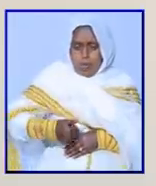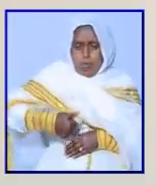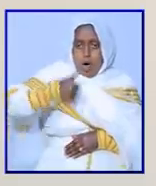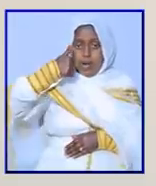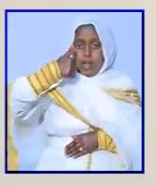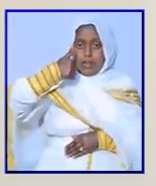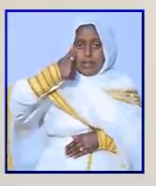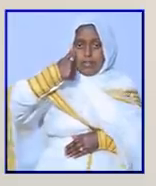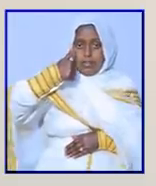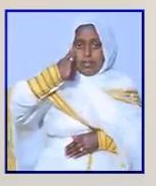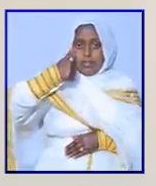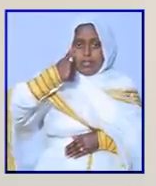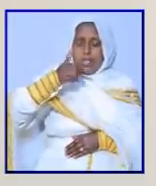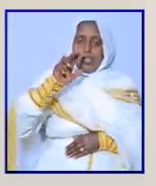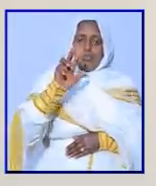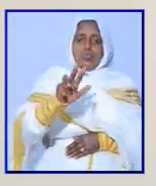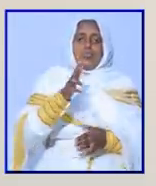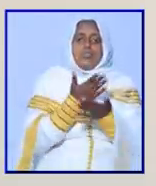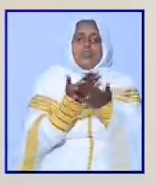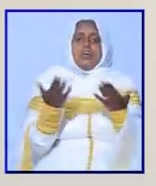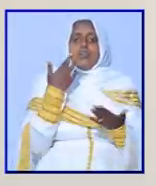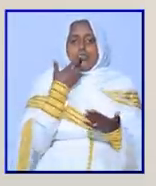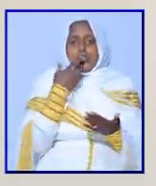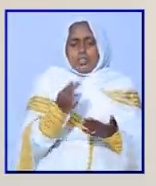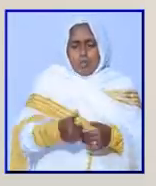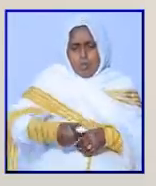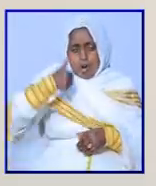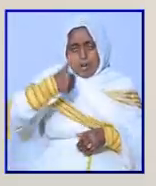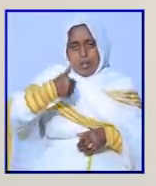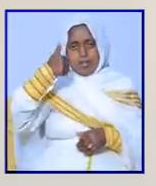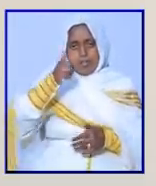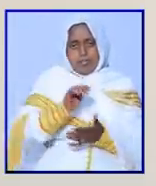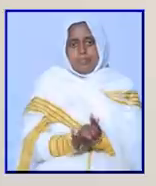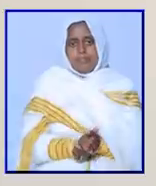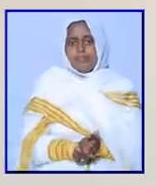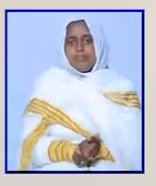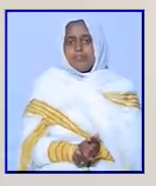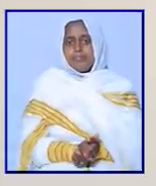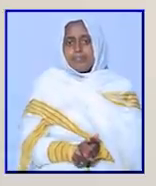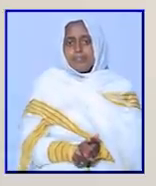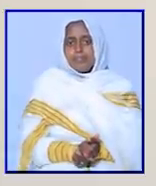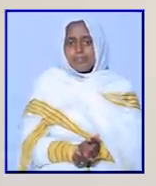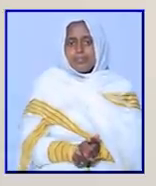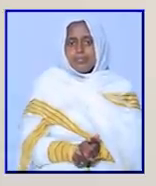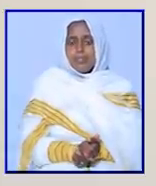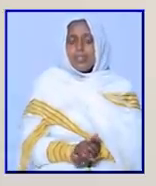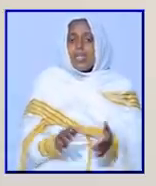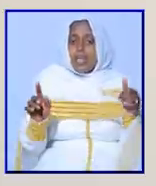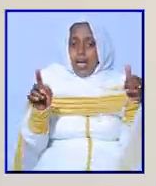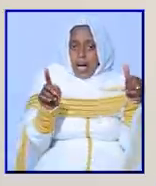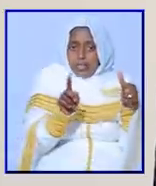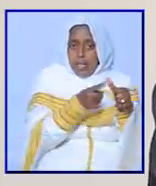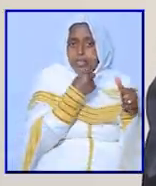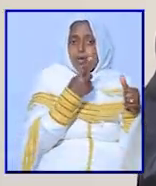ምንድነው ብንል በዋናነት ሶስት ነገሮች ናቸው። በዋናነት